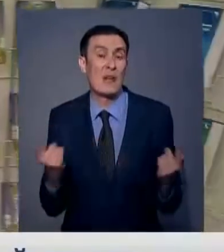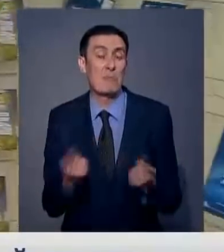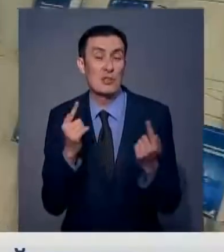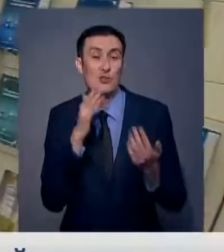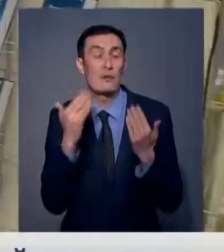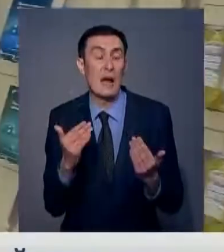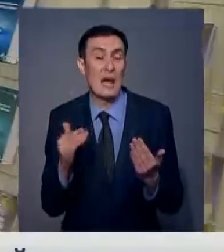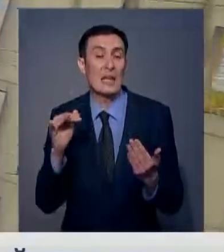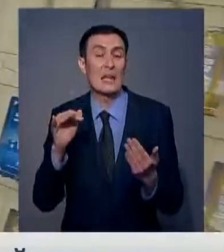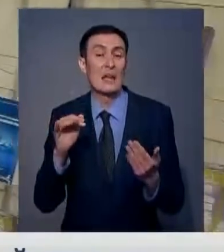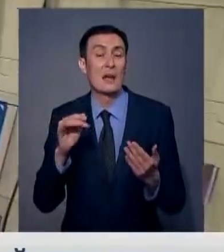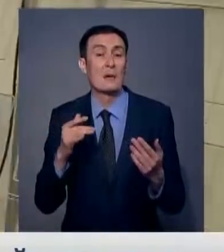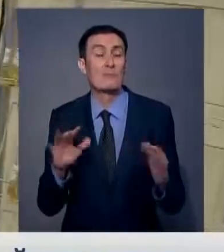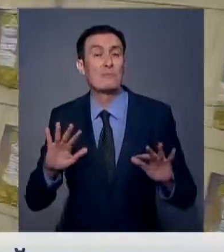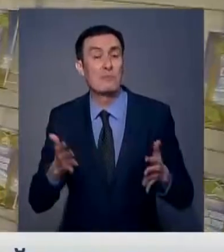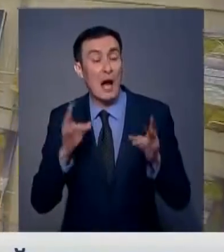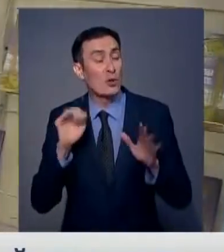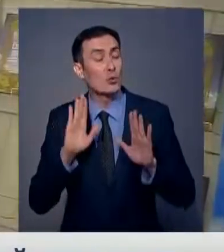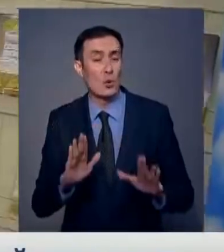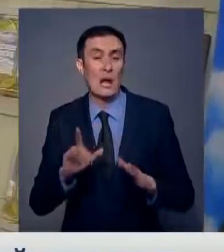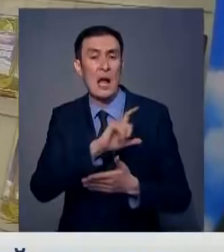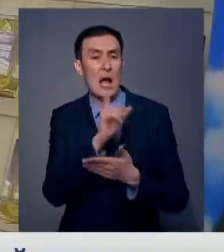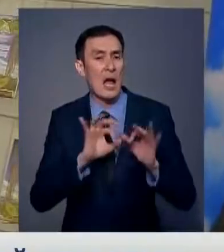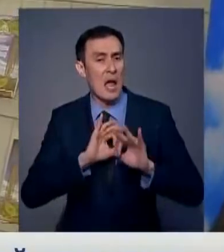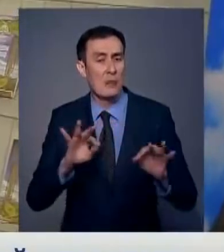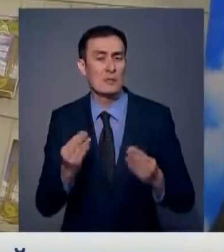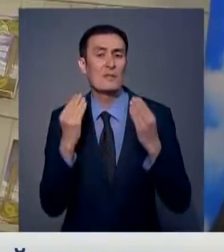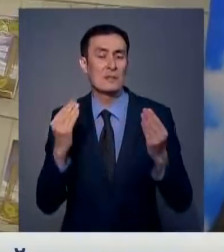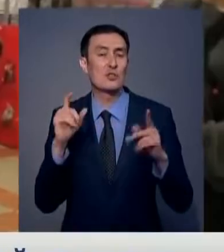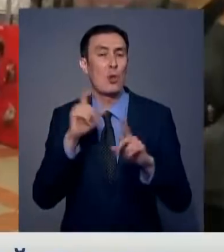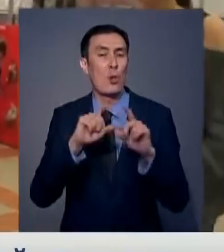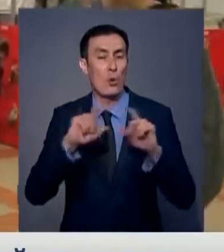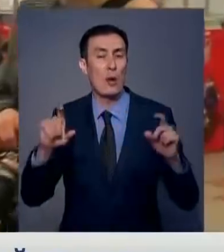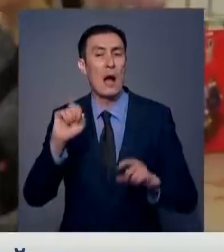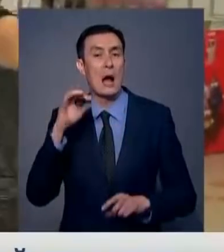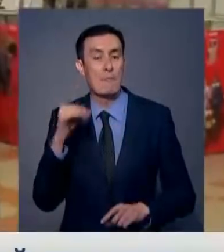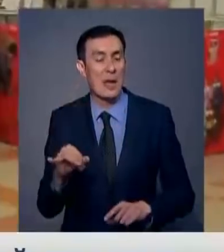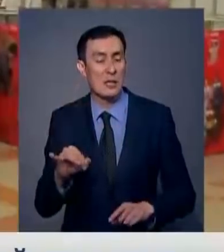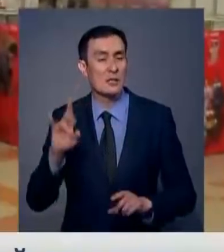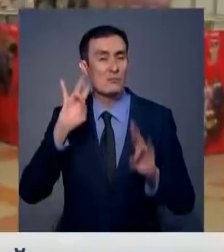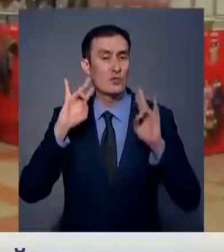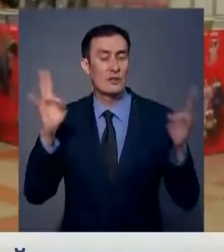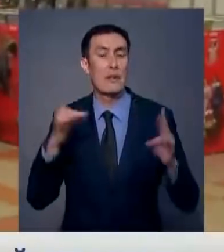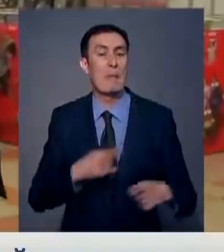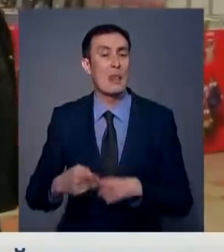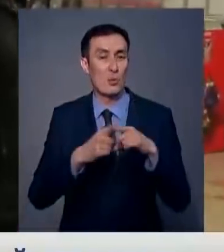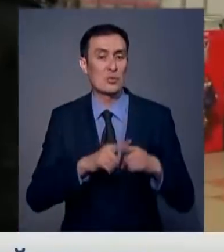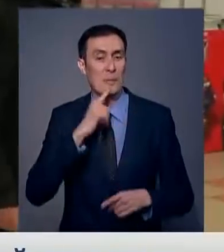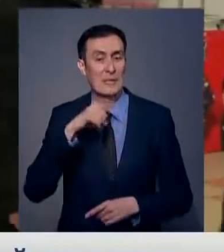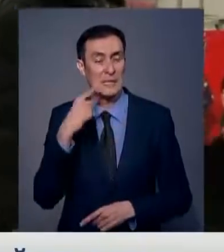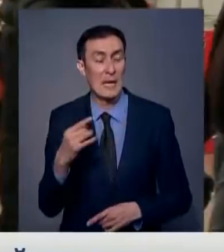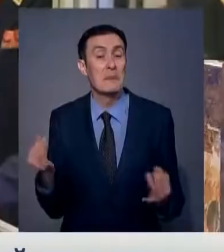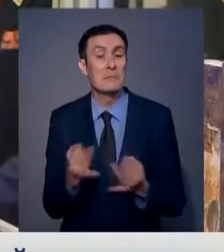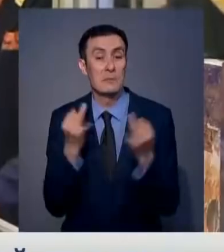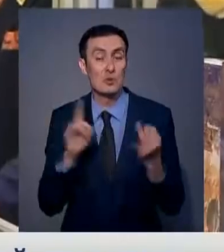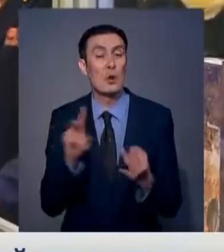и не детективная вереница, исключительно эпос и возвышенный слог Абая, впервые зазвучавший на белорусском языке.